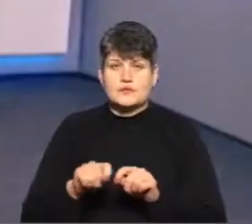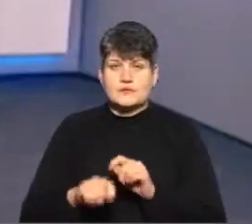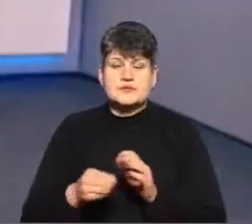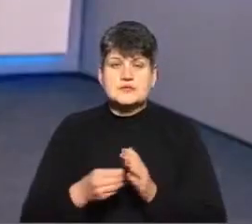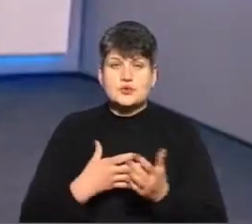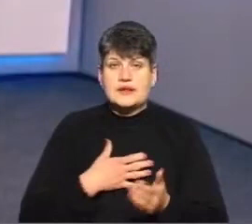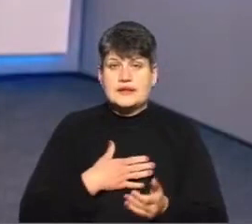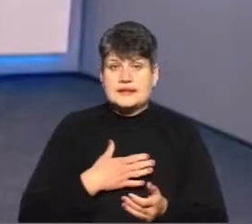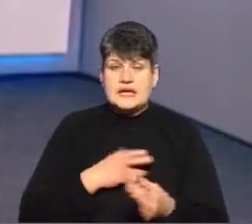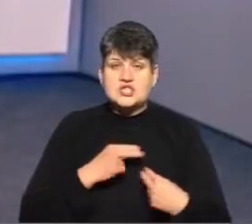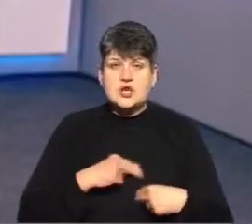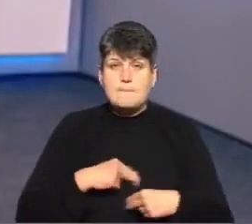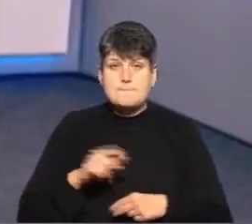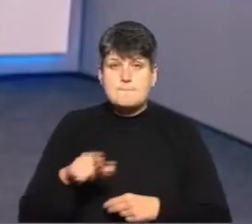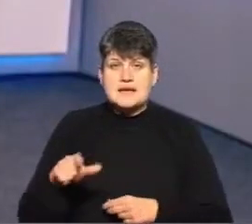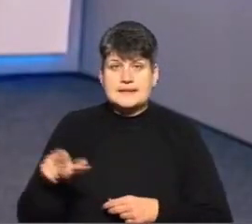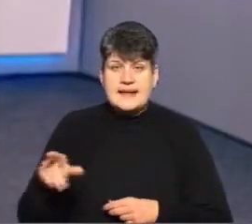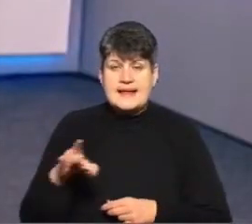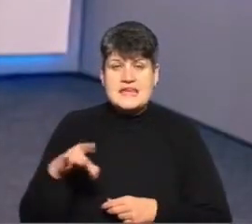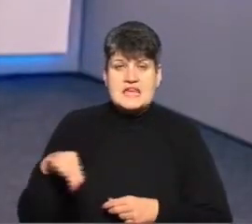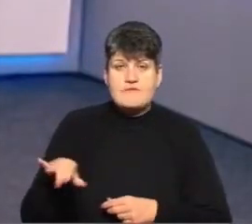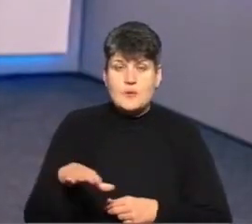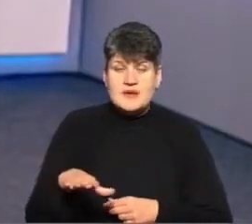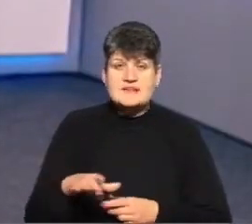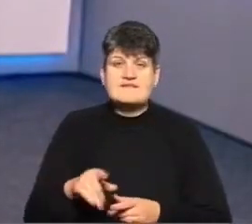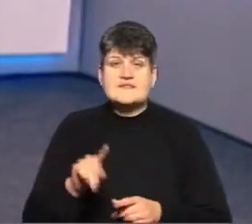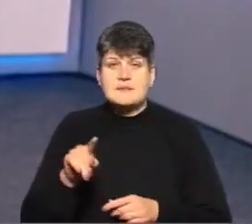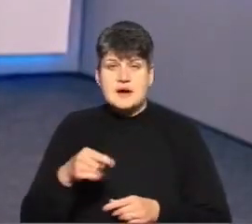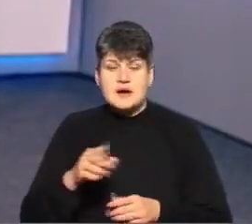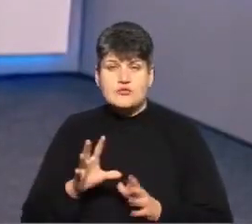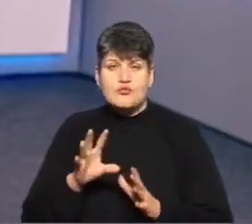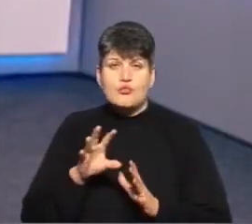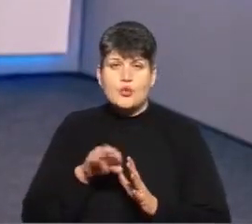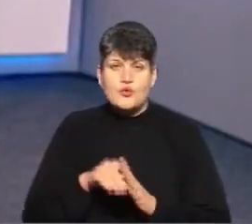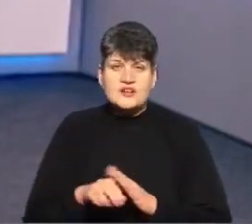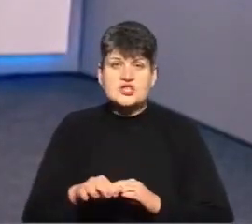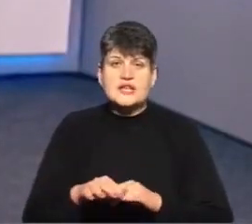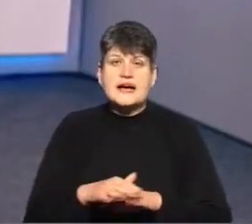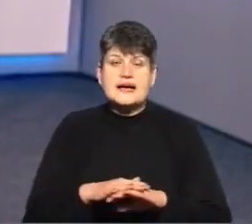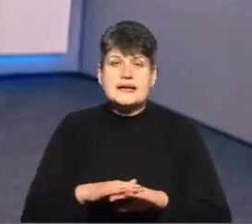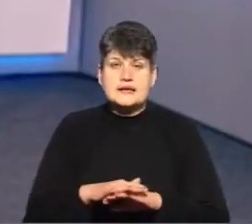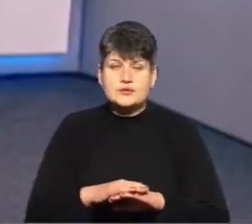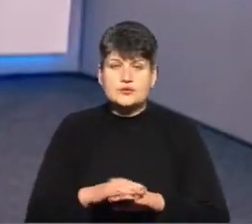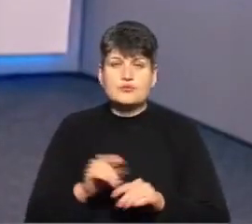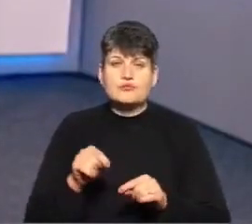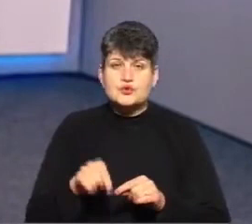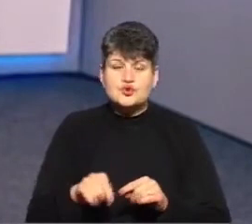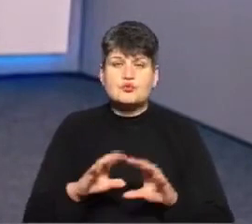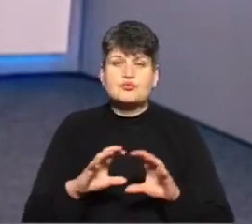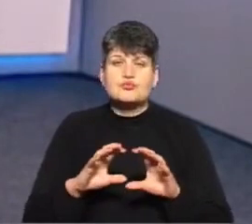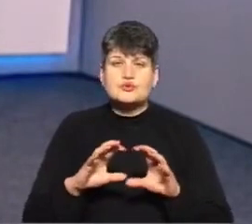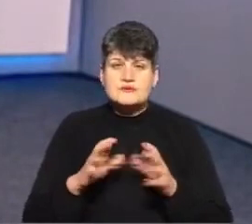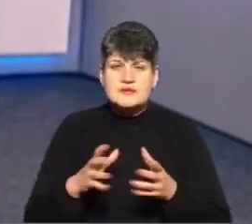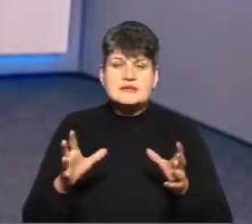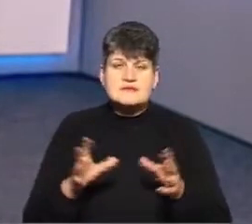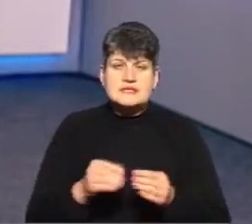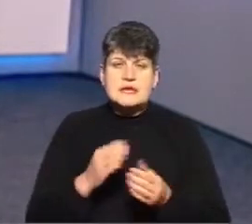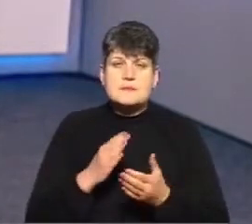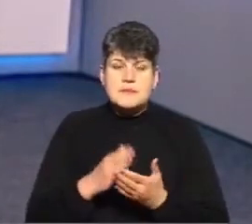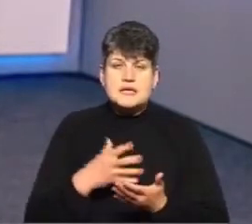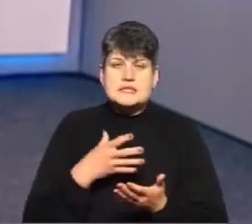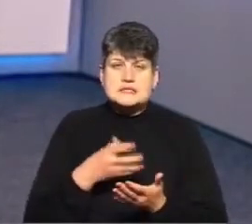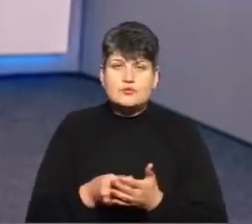партнери європейські вимагають впроваджувати все-таки ринок. Все в цьому світі має свою ціну і свою економічну